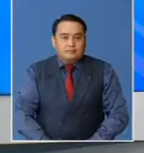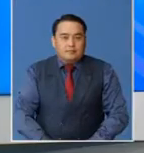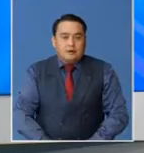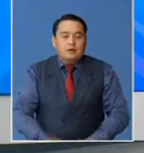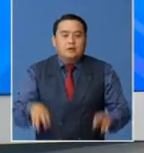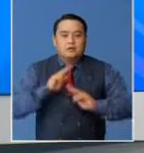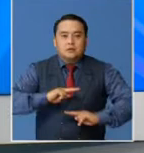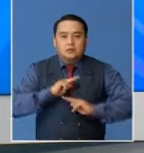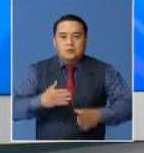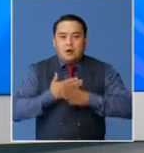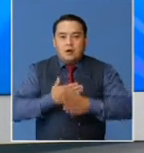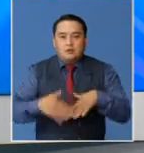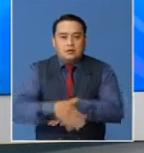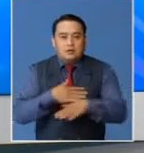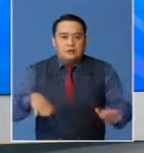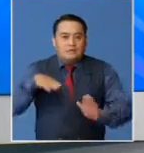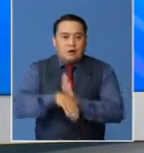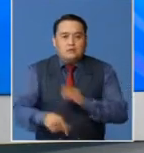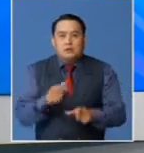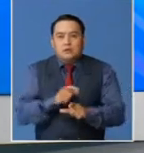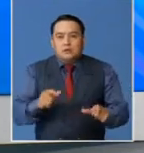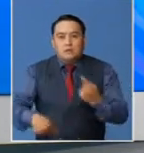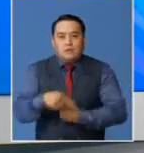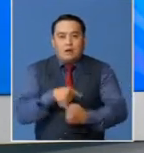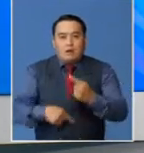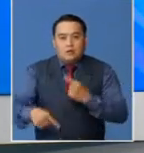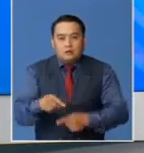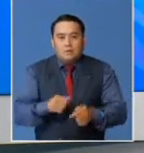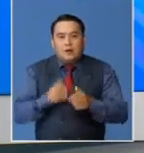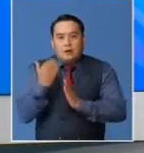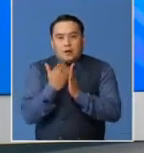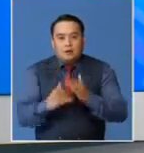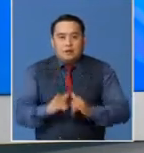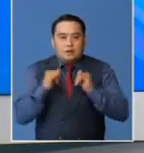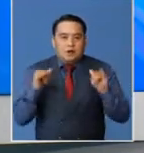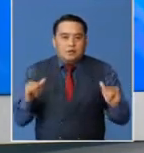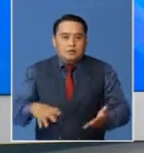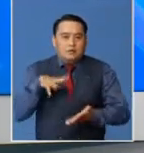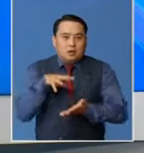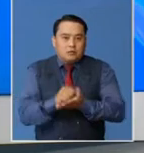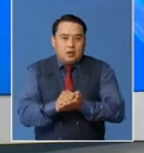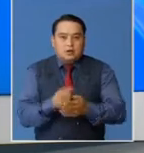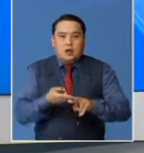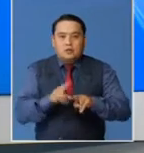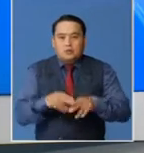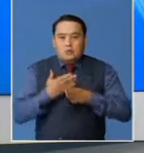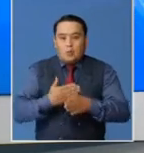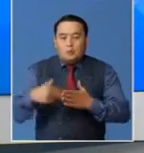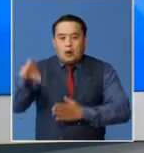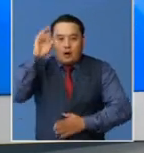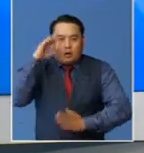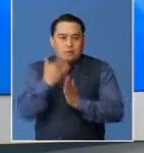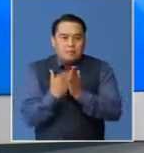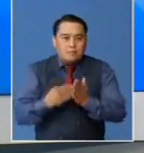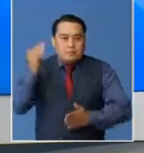Содействие трудоустройству населения и вовлечение граждан в предпринимательство преследует программа развития продуктивной занятости. Благодаря